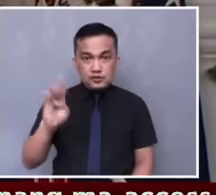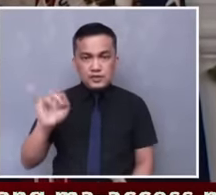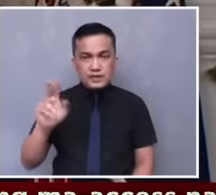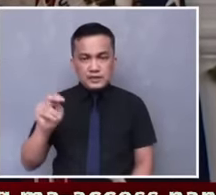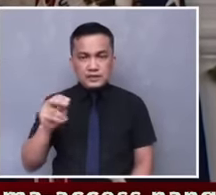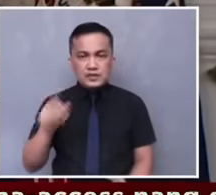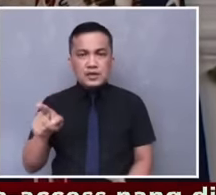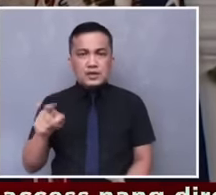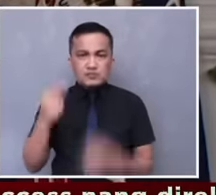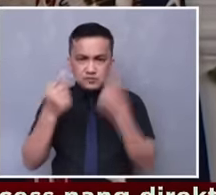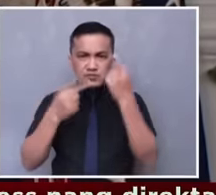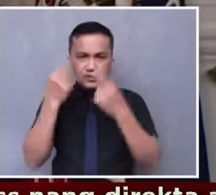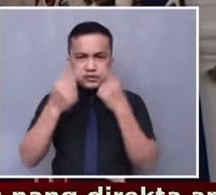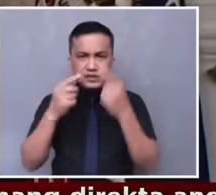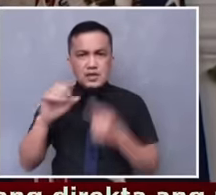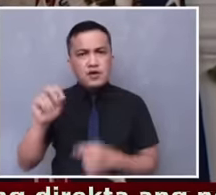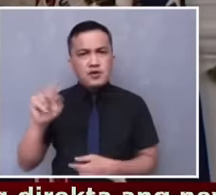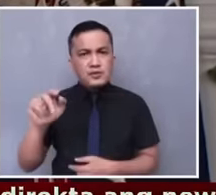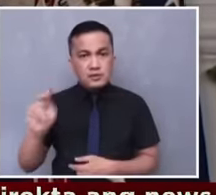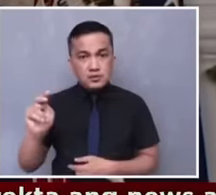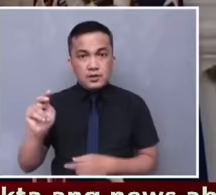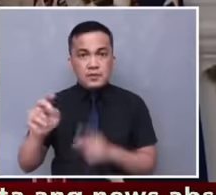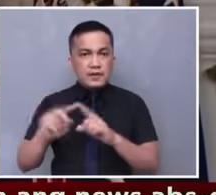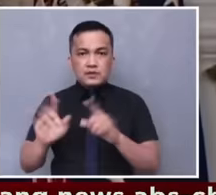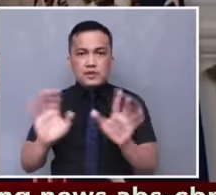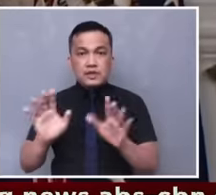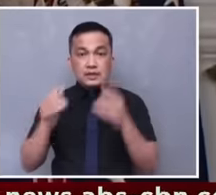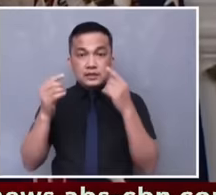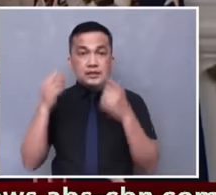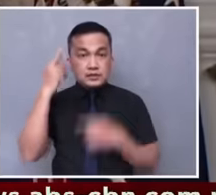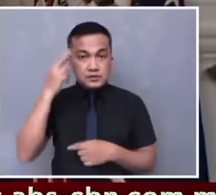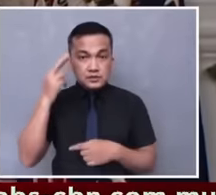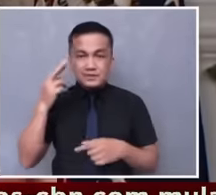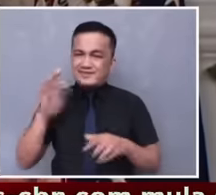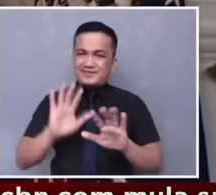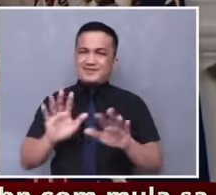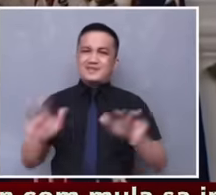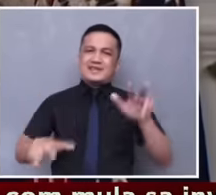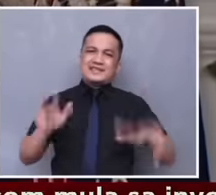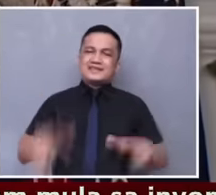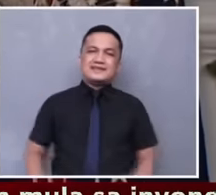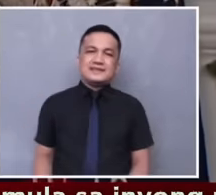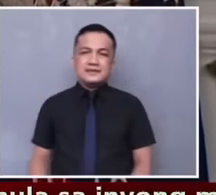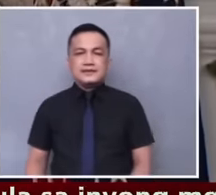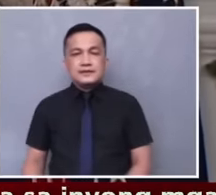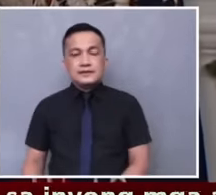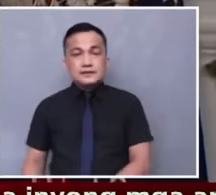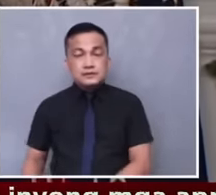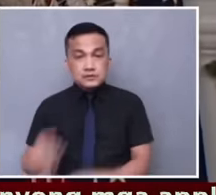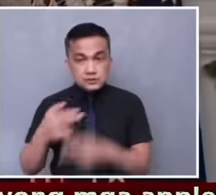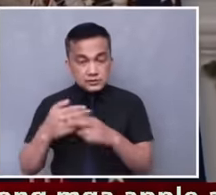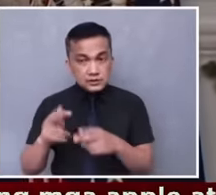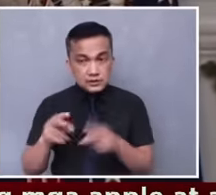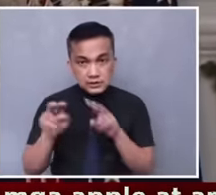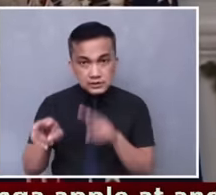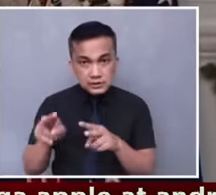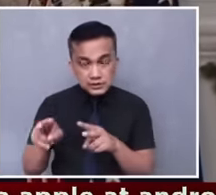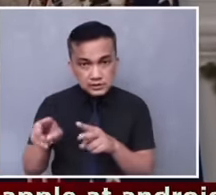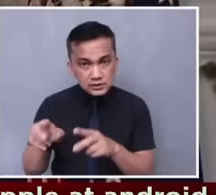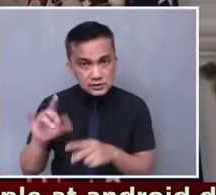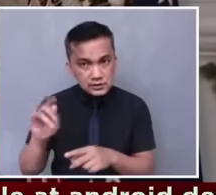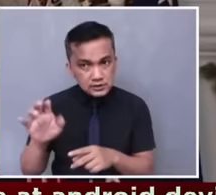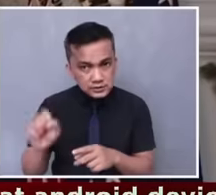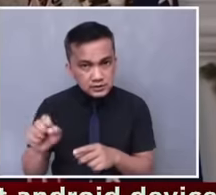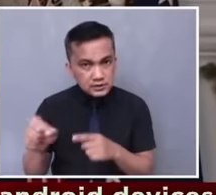ang Omicron, pero walang dahilan para magpanik. The sooner or later, we're going to see cases of this new variant here in the